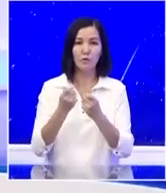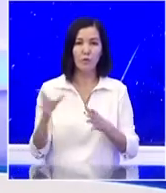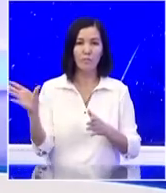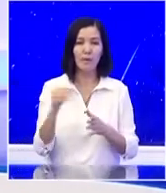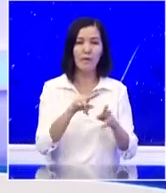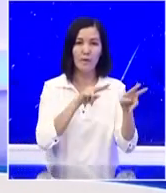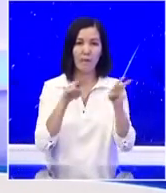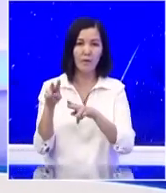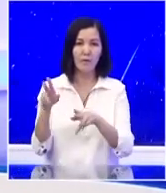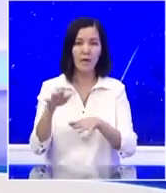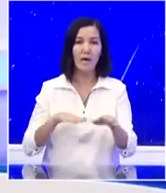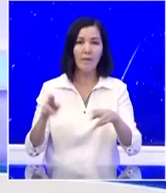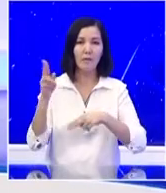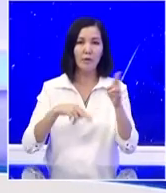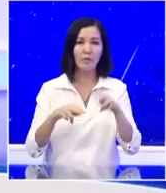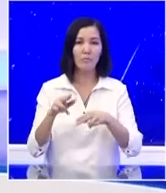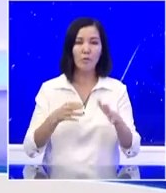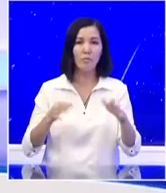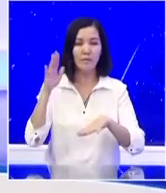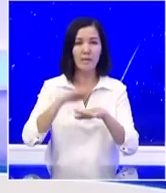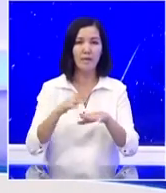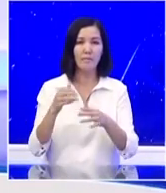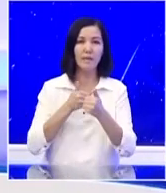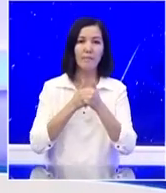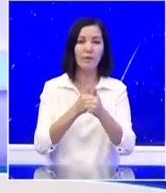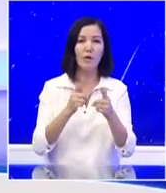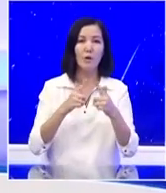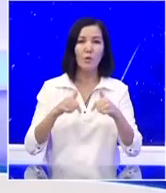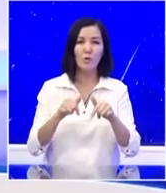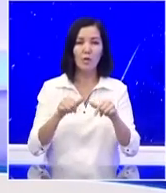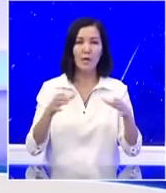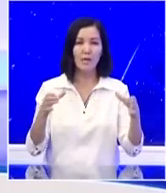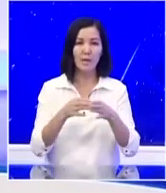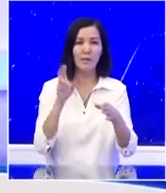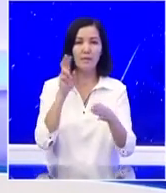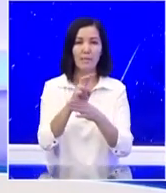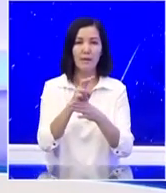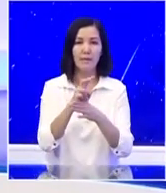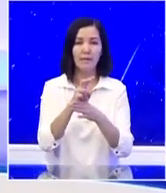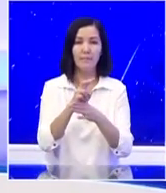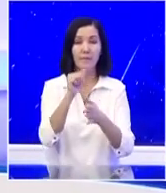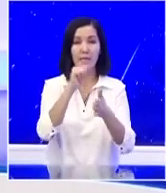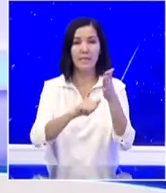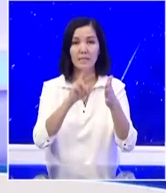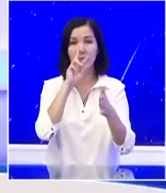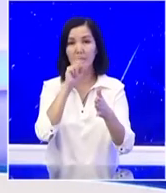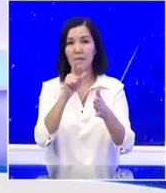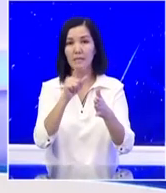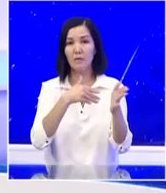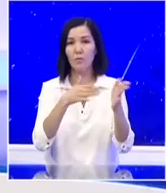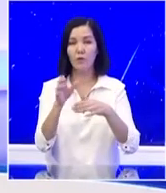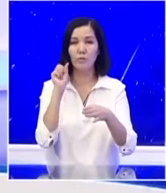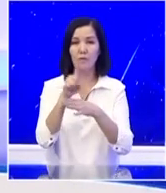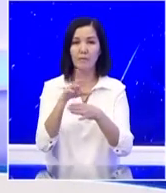барлығы бақылауда. Аймақтағы құрылыс алаңына облыс әкімінің бастамасымен құрылған комиссия барды. Бірқатар нысан ескертпе айтып,